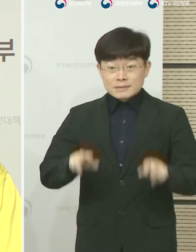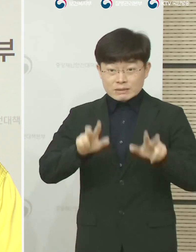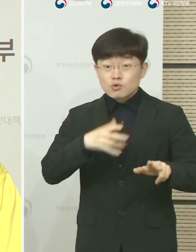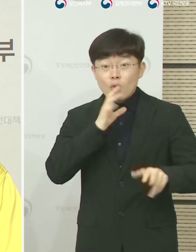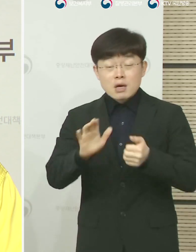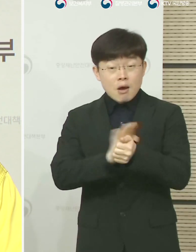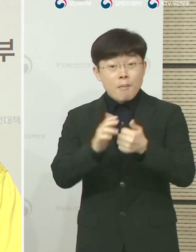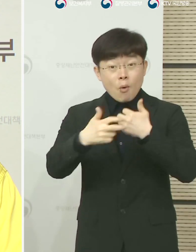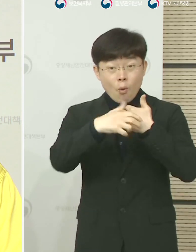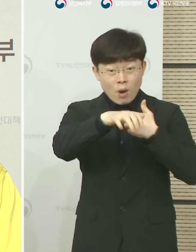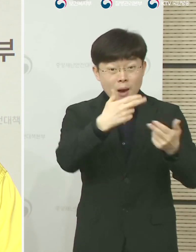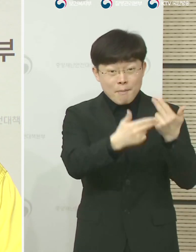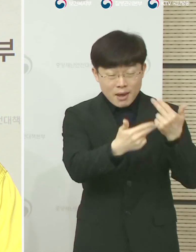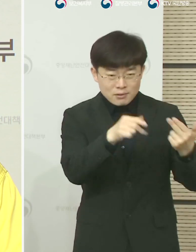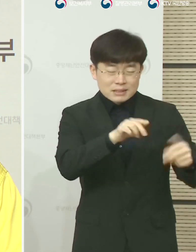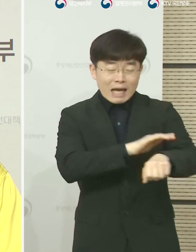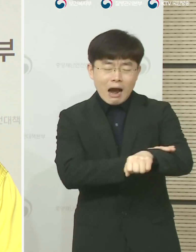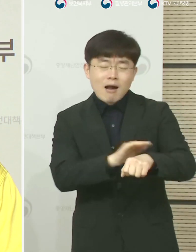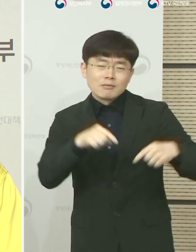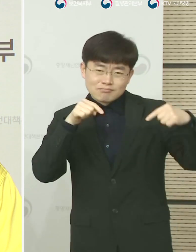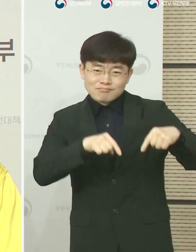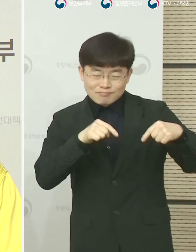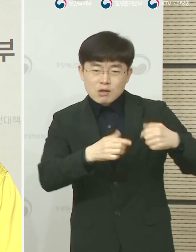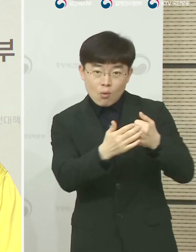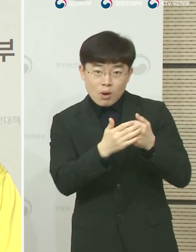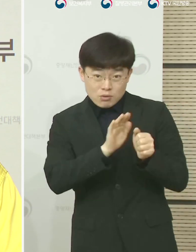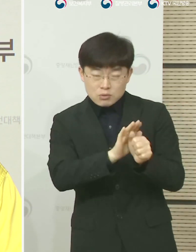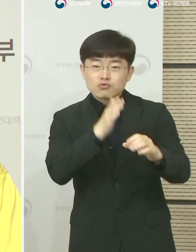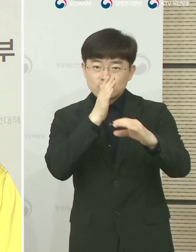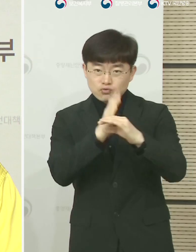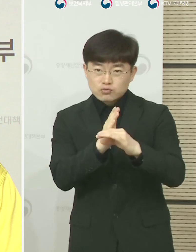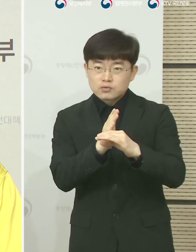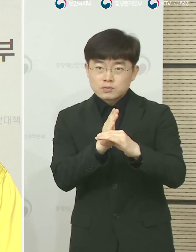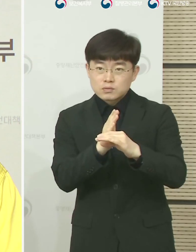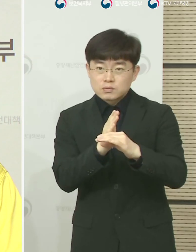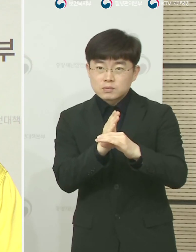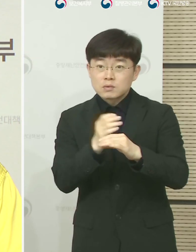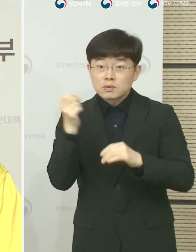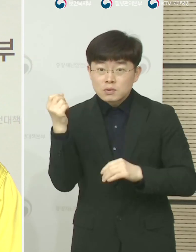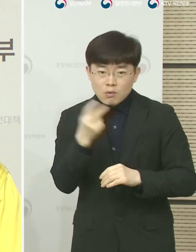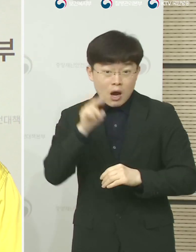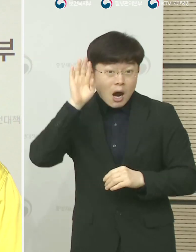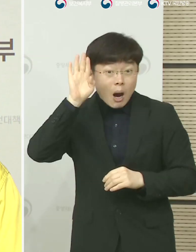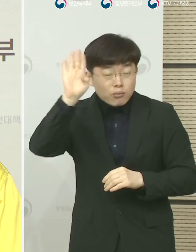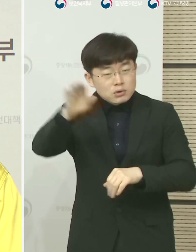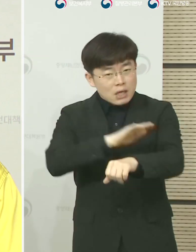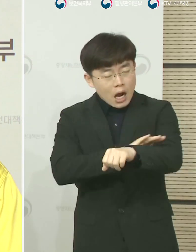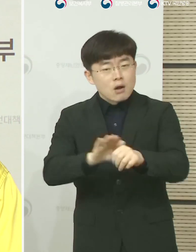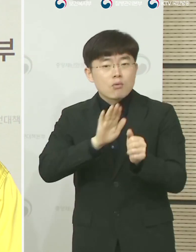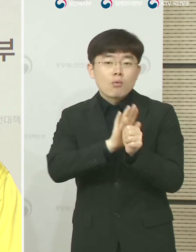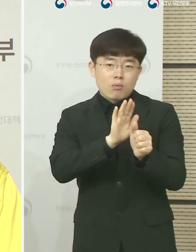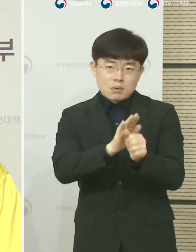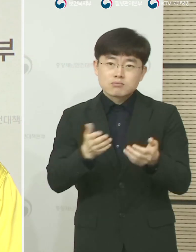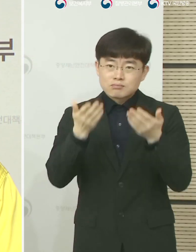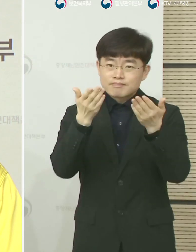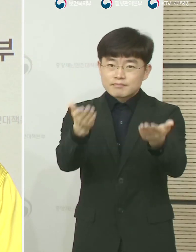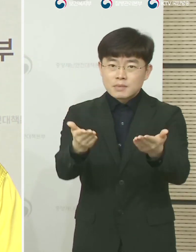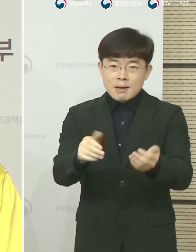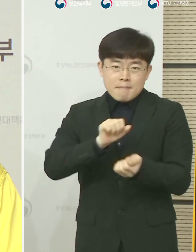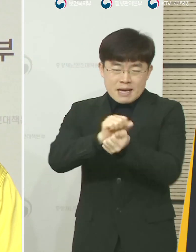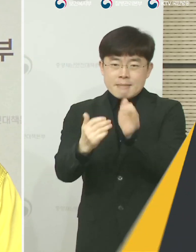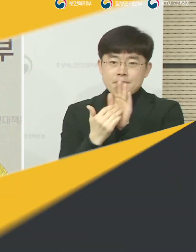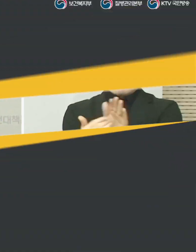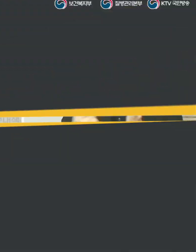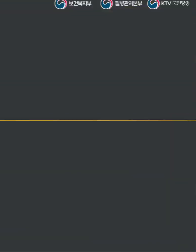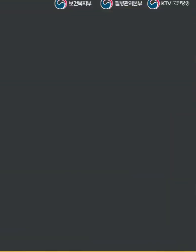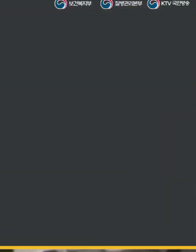협회와 저희가 계속 잘 협조를 하고 있고 이런 부분들에 대해서 계속 잘 지원해 나가면서 이 방역에 만전을